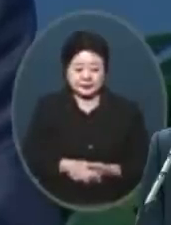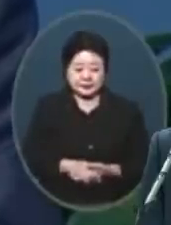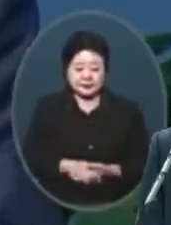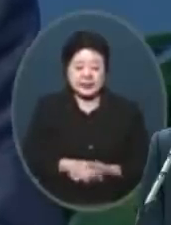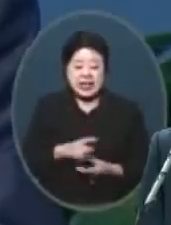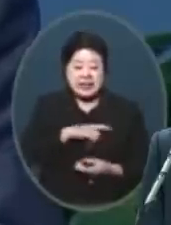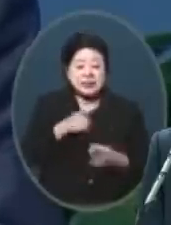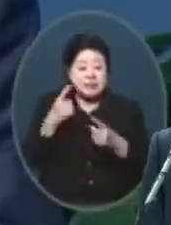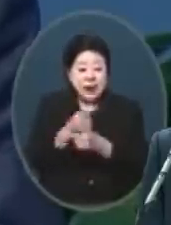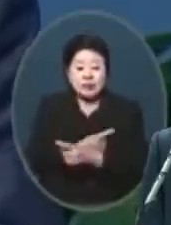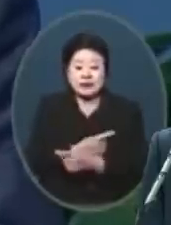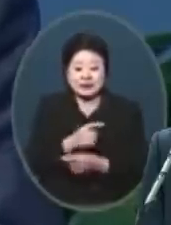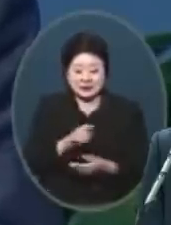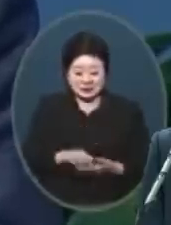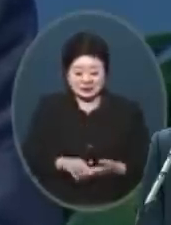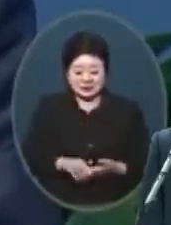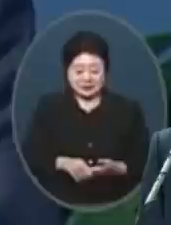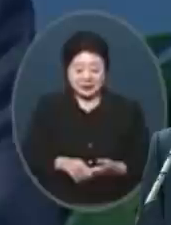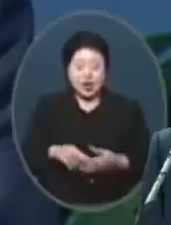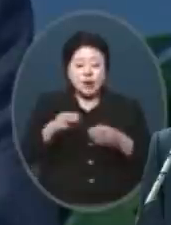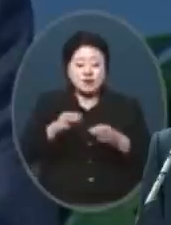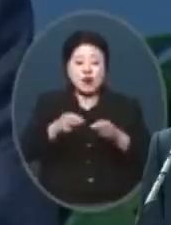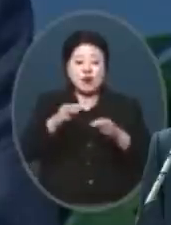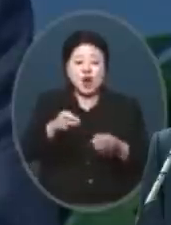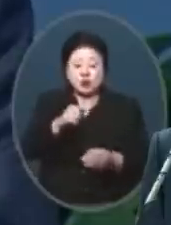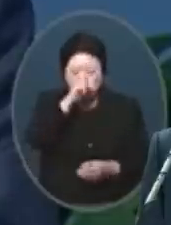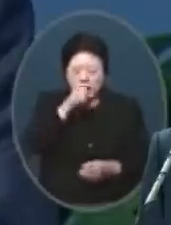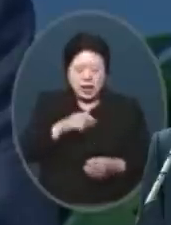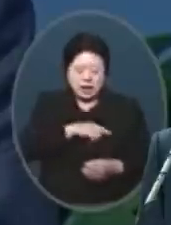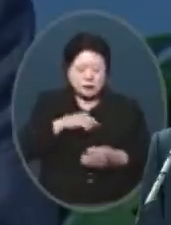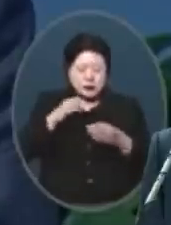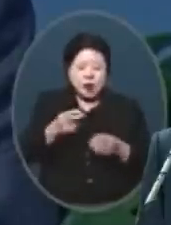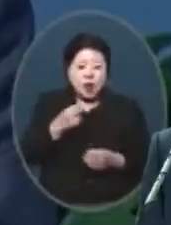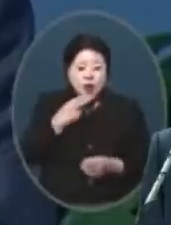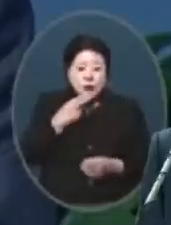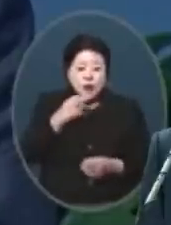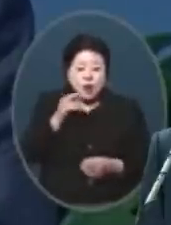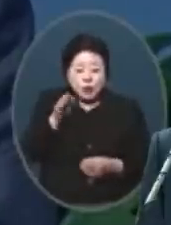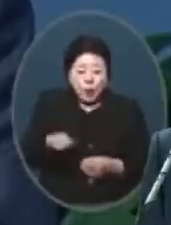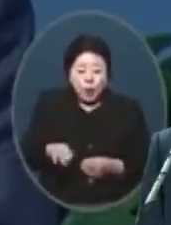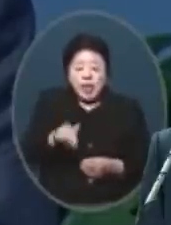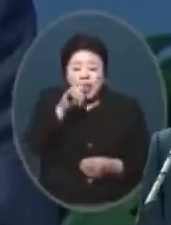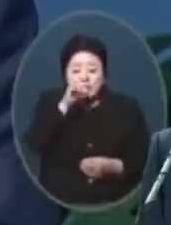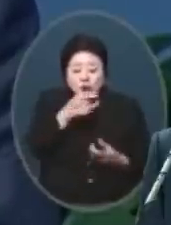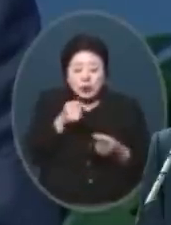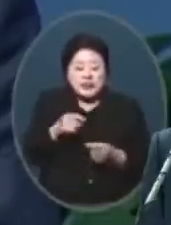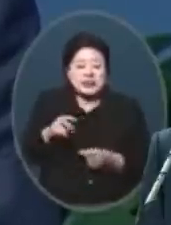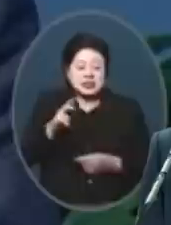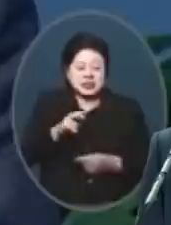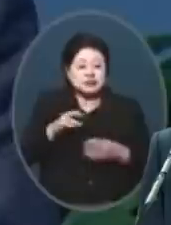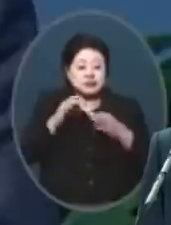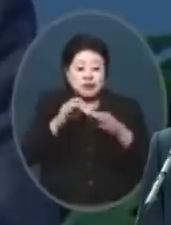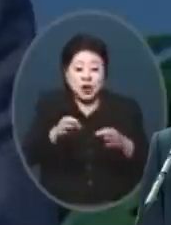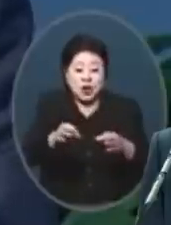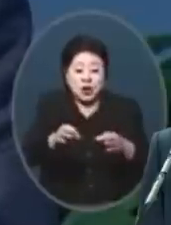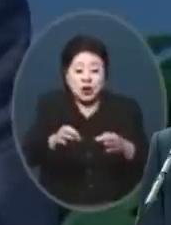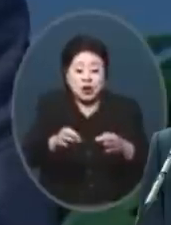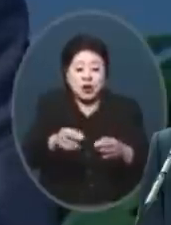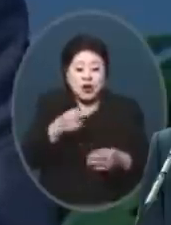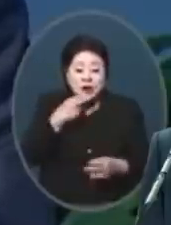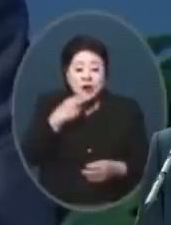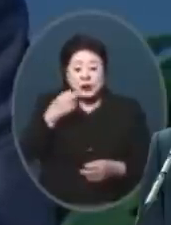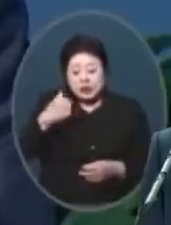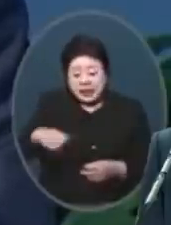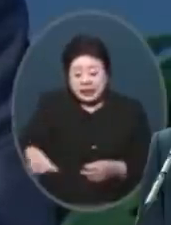그러므로 이름을 그렇게 자꾸 부르니까 없는 것을 있는 것 같이 부르지 않습니까? 없는 자식의 아버지,